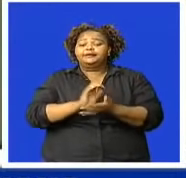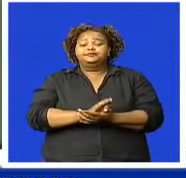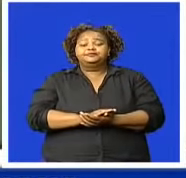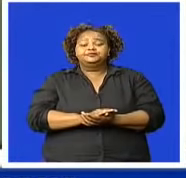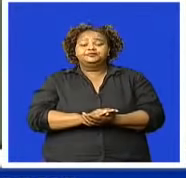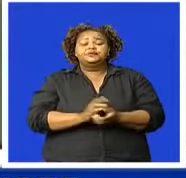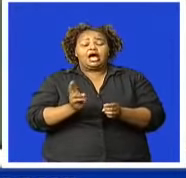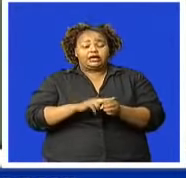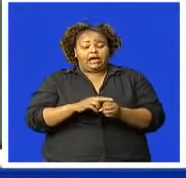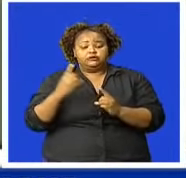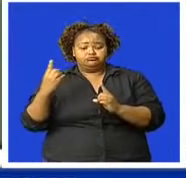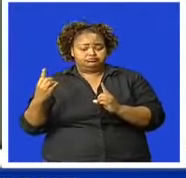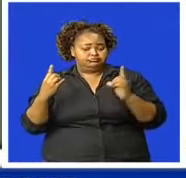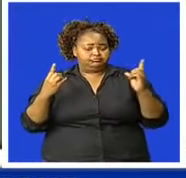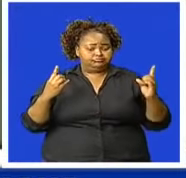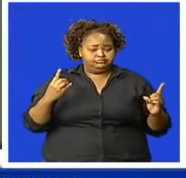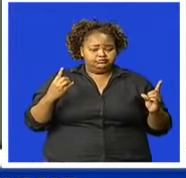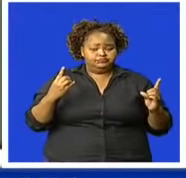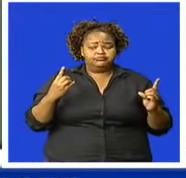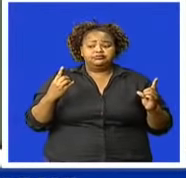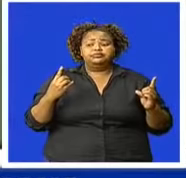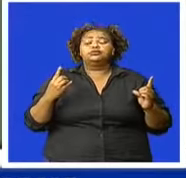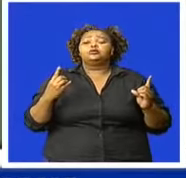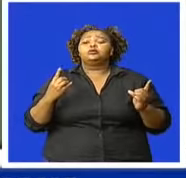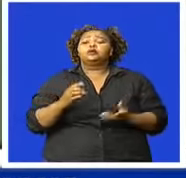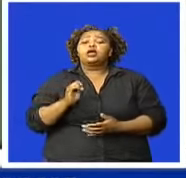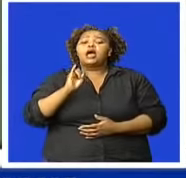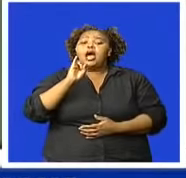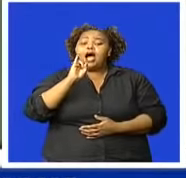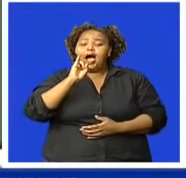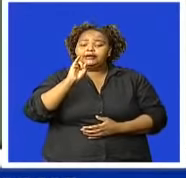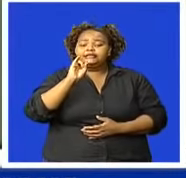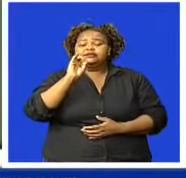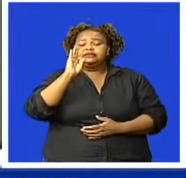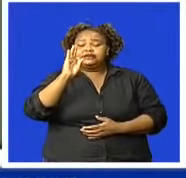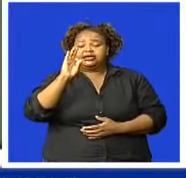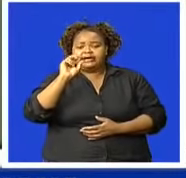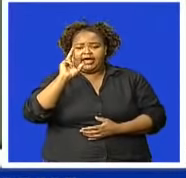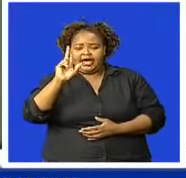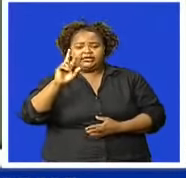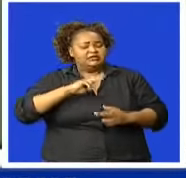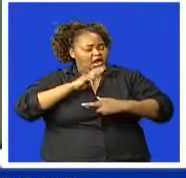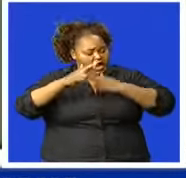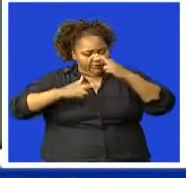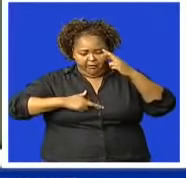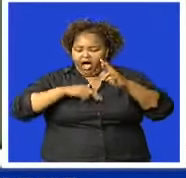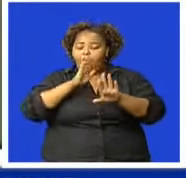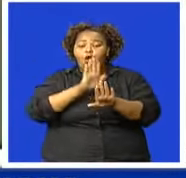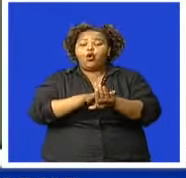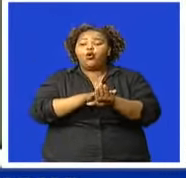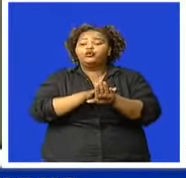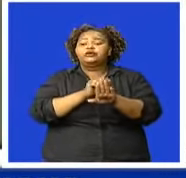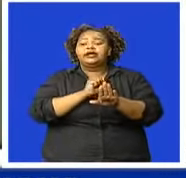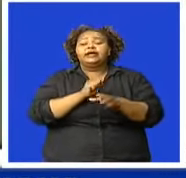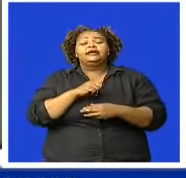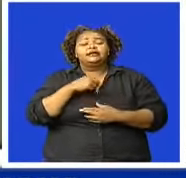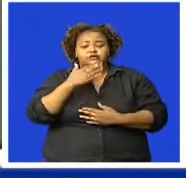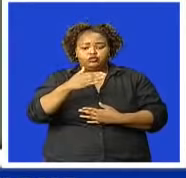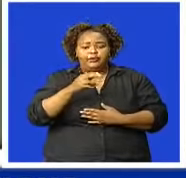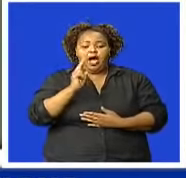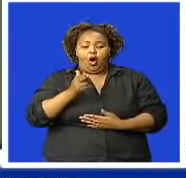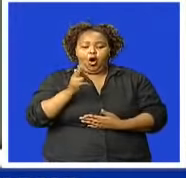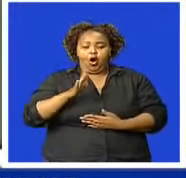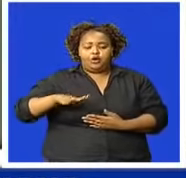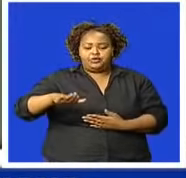social distancing mask kakhona 138 sakhanza ukuthi awu comply nasi qhubeka sibuka kahoho